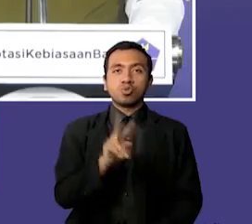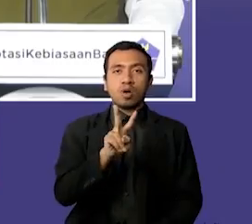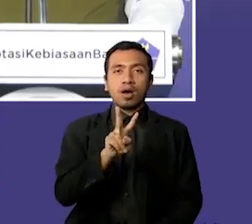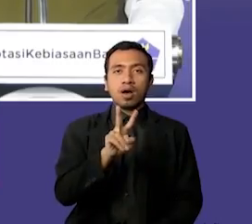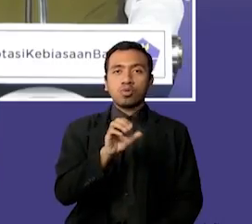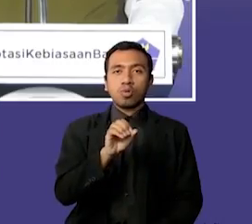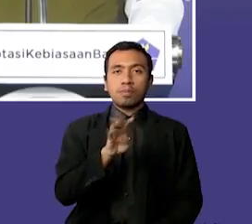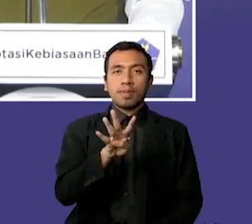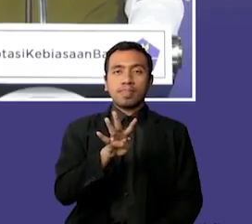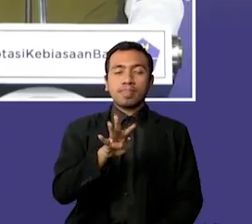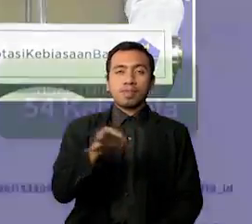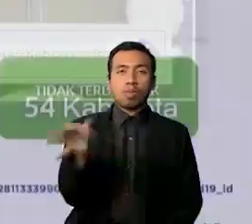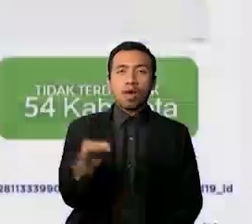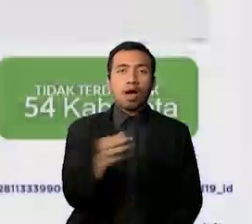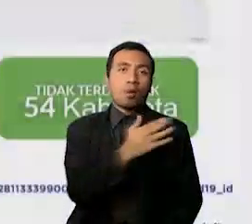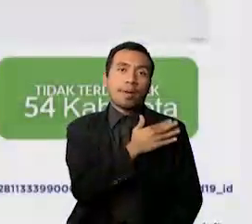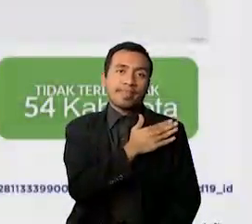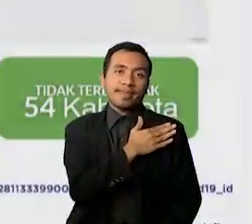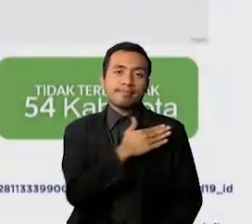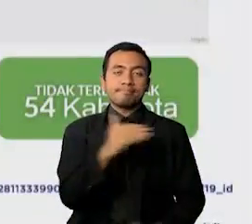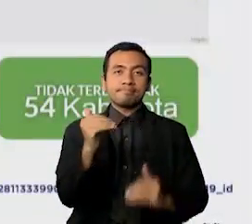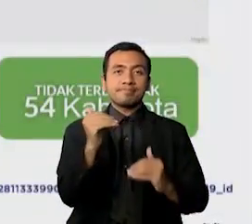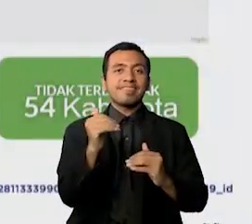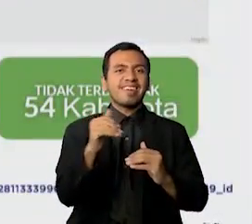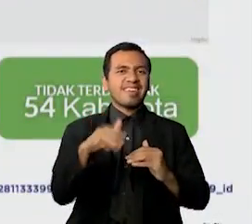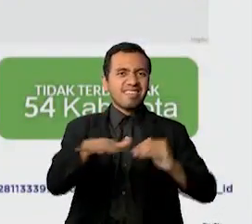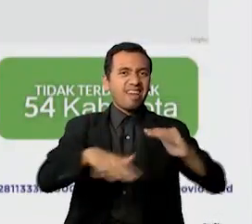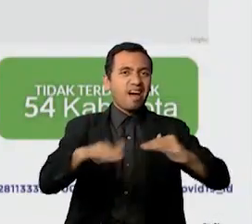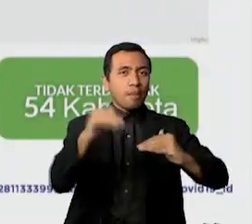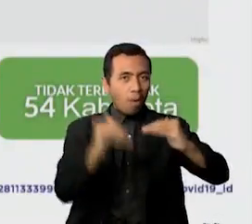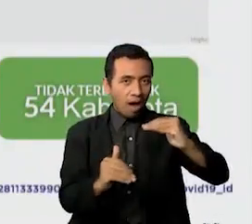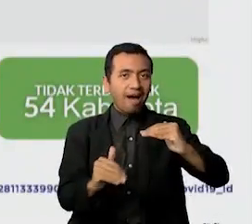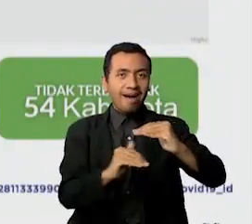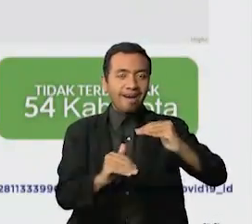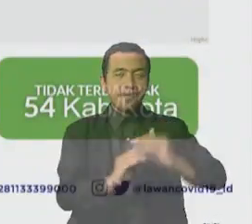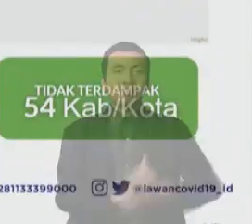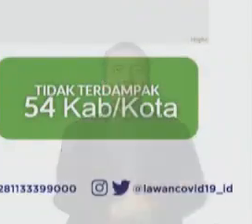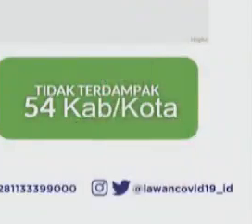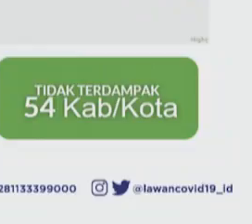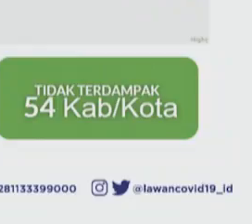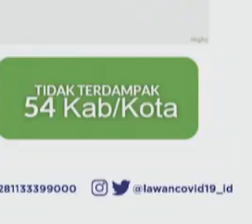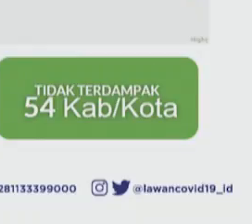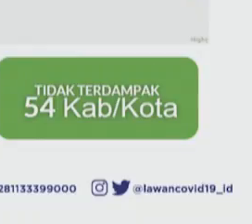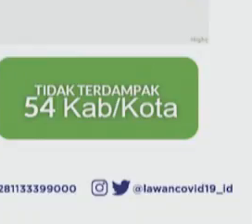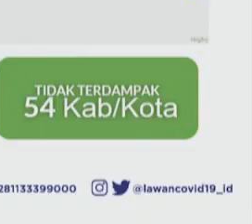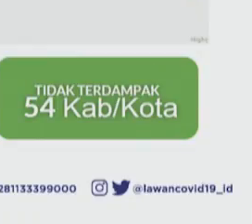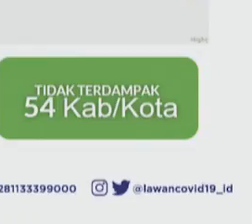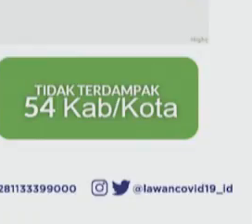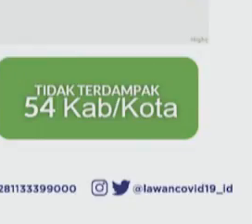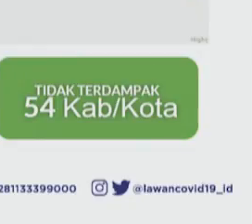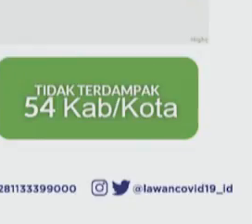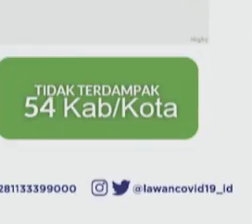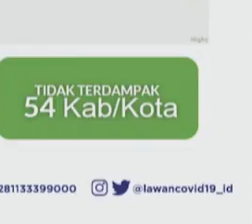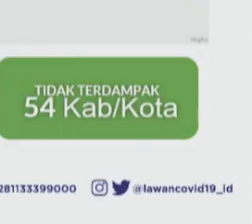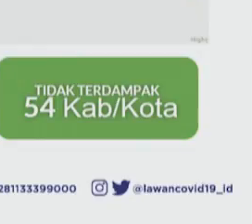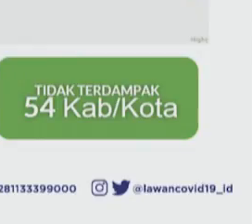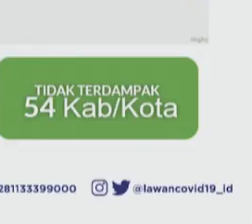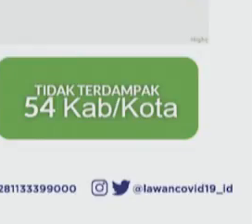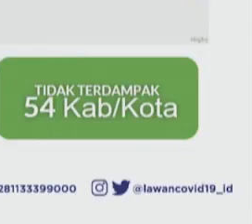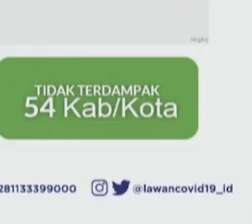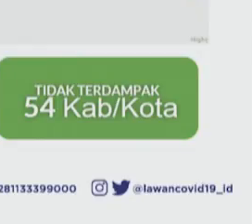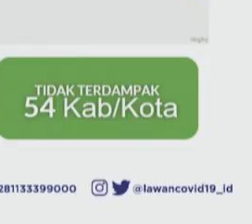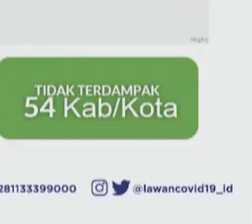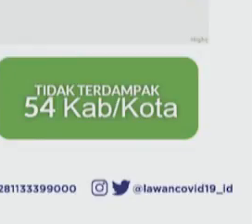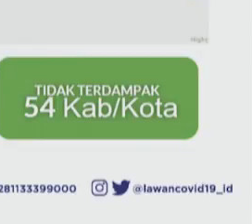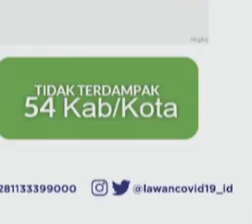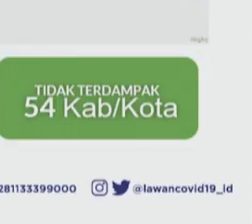204 kabupaten kota dengan risiko rendah, 48 kabupaten kota tidak ada kasus